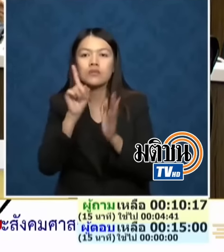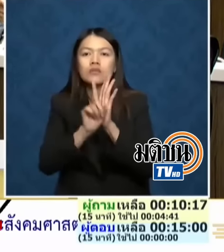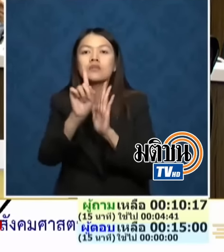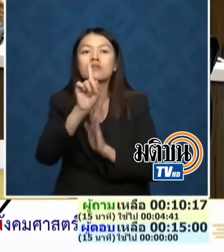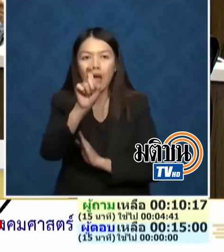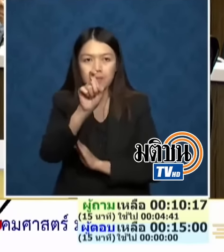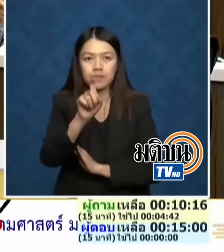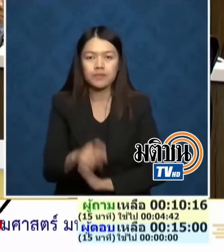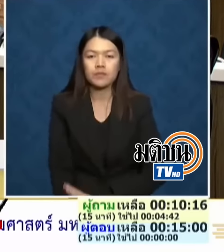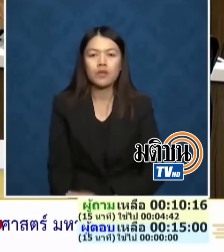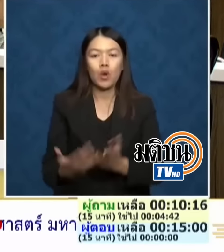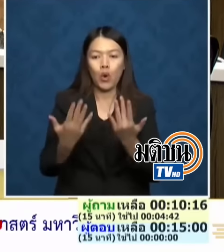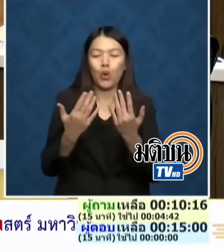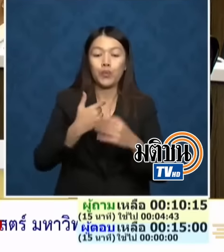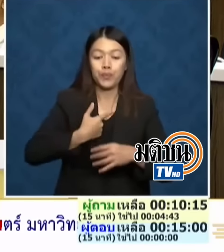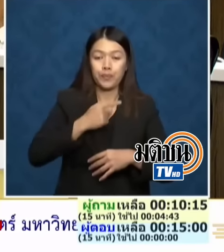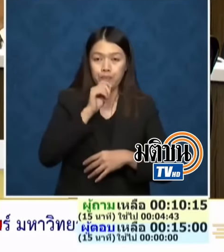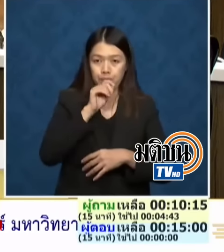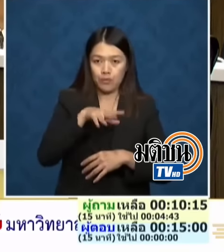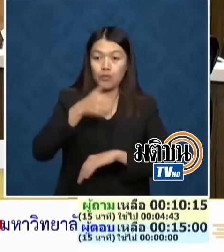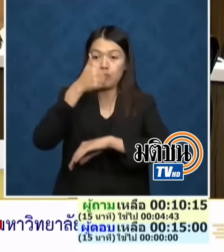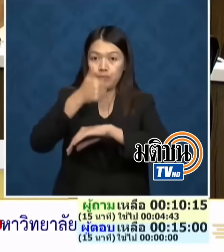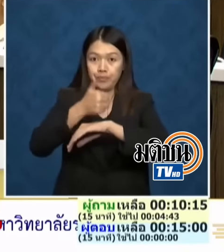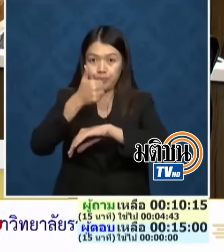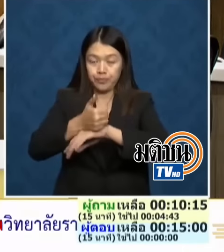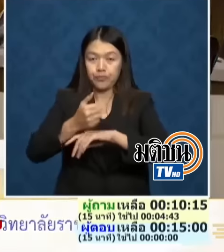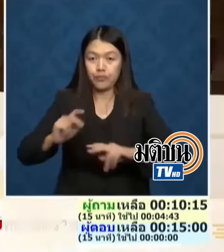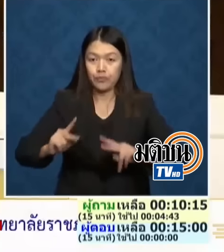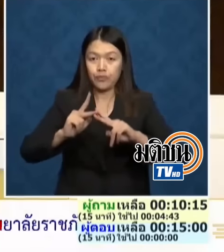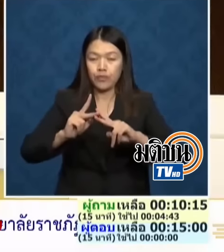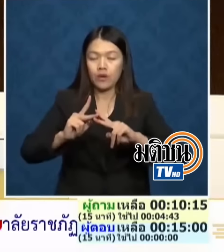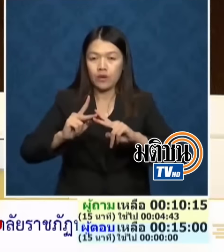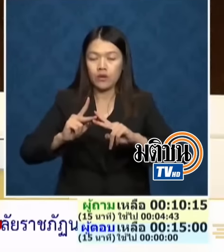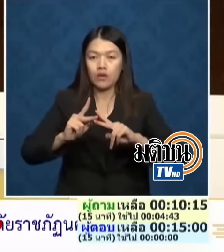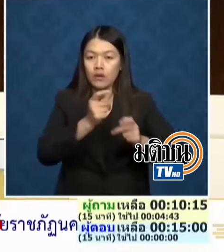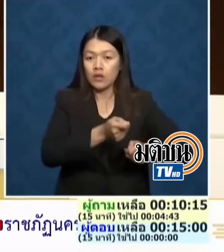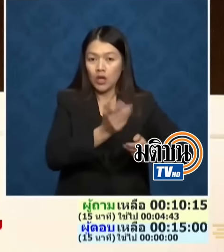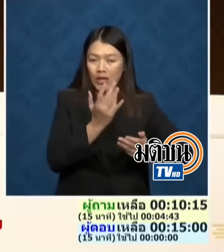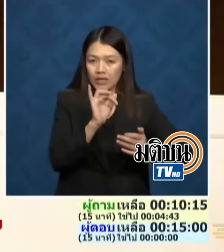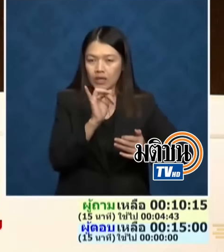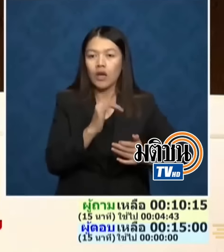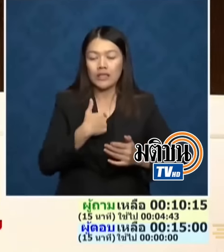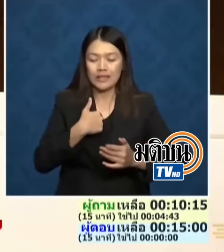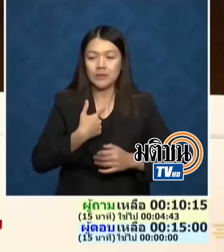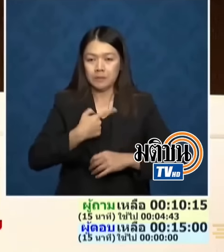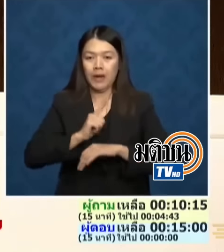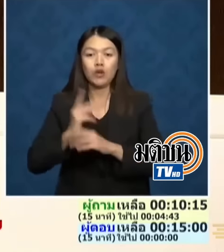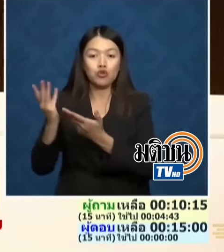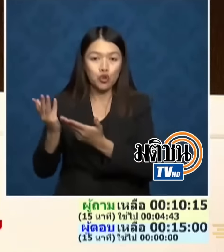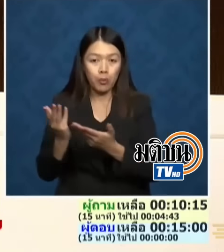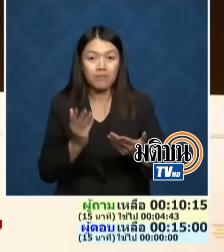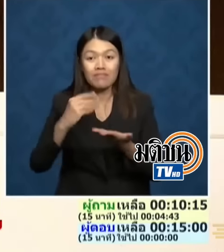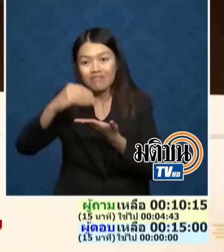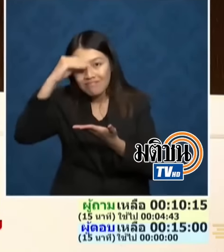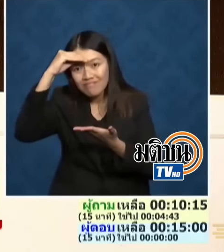ก่อนที่ท่านเพีจะตอบนะครับสภาพพทธและสะดอน ขออนตอนรับ ขณะอารย และนาศึษา สาขา